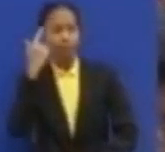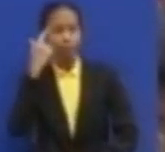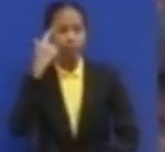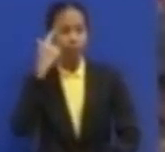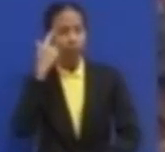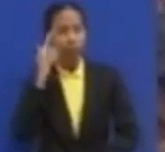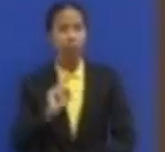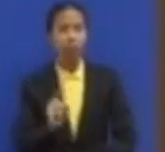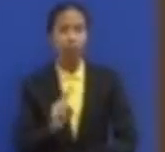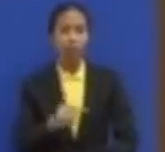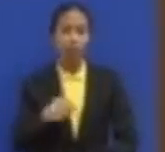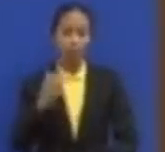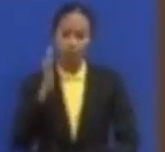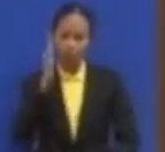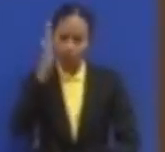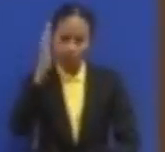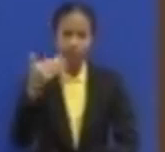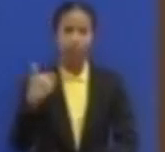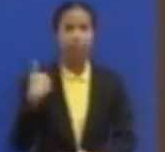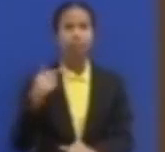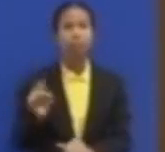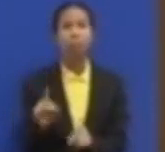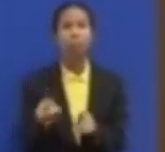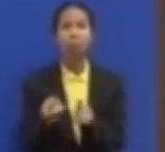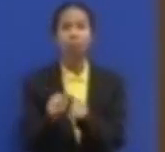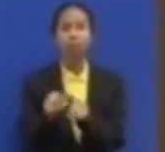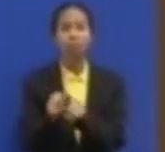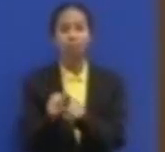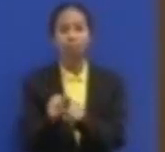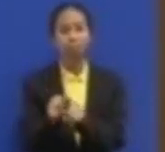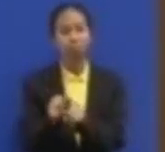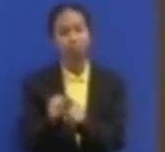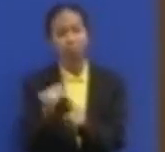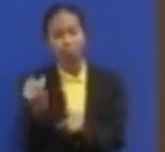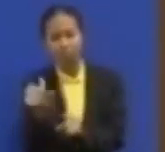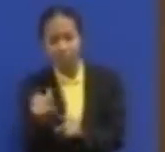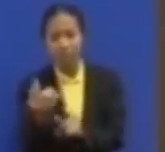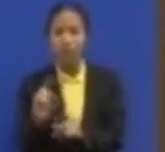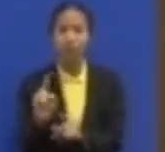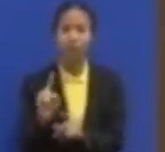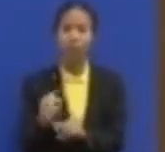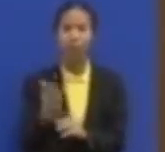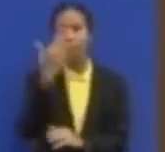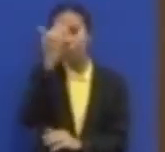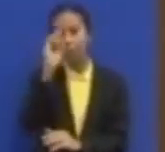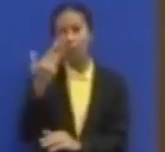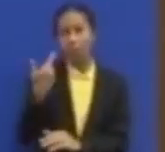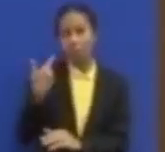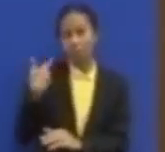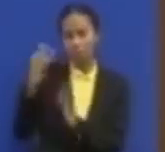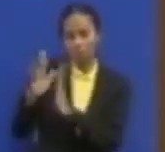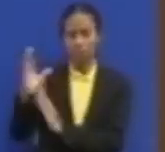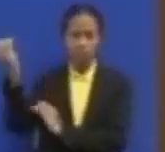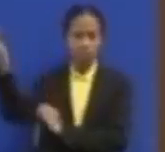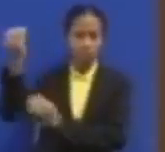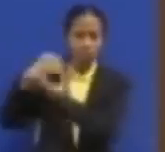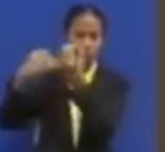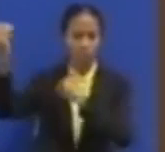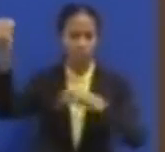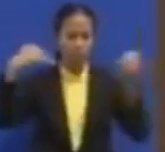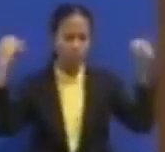หลังจากนี้พวกเราจะไม่ได้ยิ้มกันเพราะมีเสียงบอกมาหลายทิศท